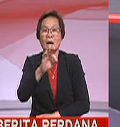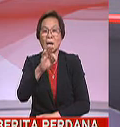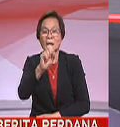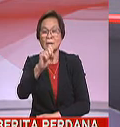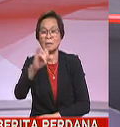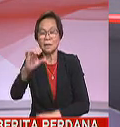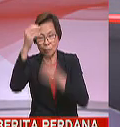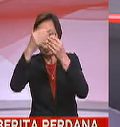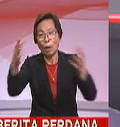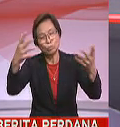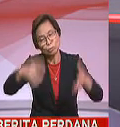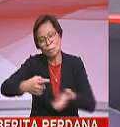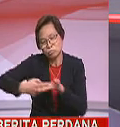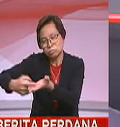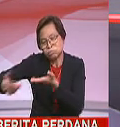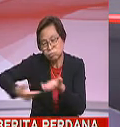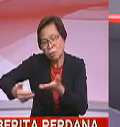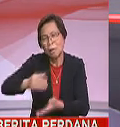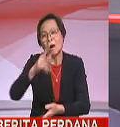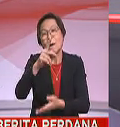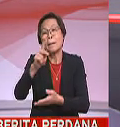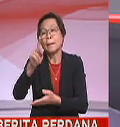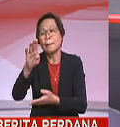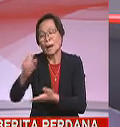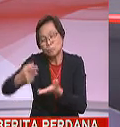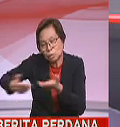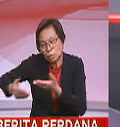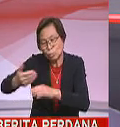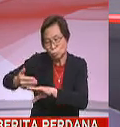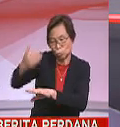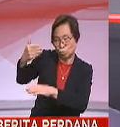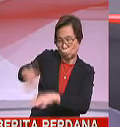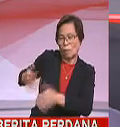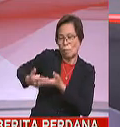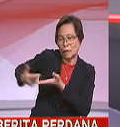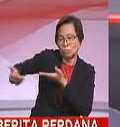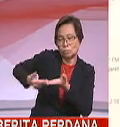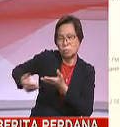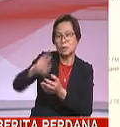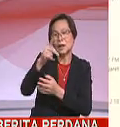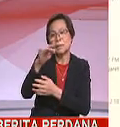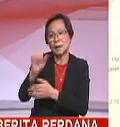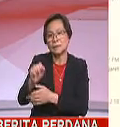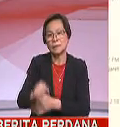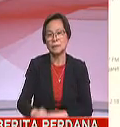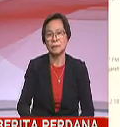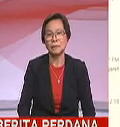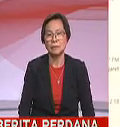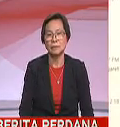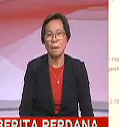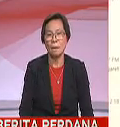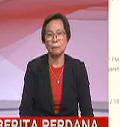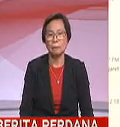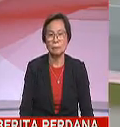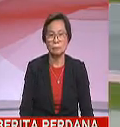memalukan sekali itu telah di Bincang bersama Kementerian pilih dan suka gak BS sebelum ini e-ticketing ada di gereja